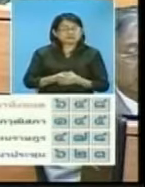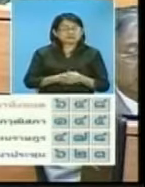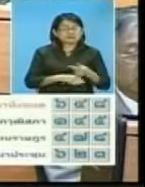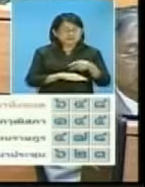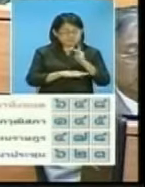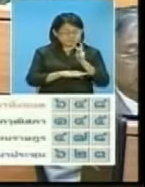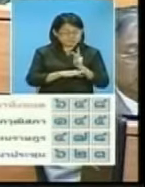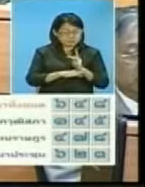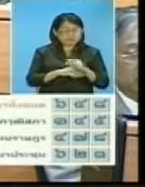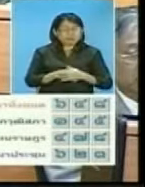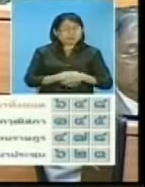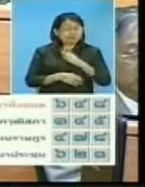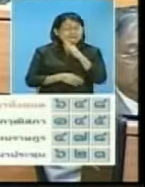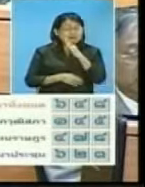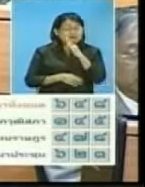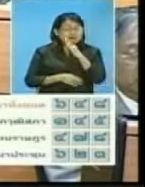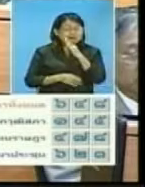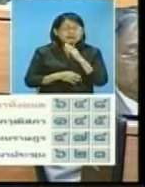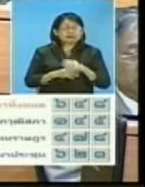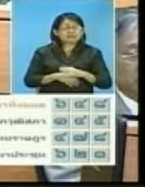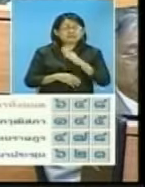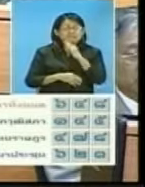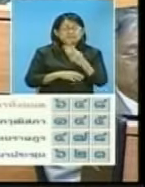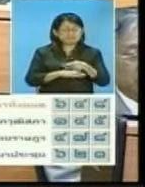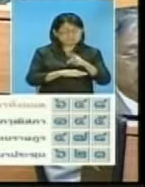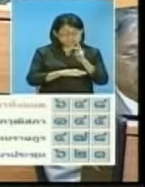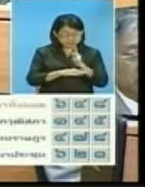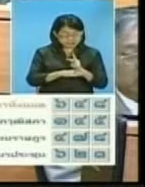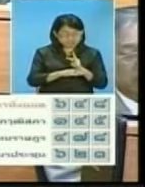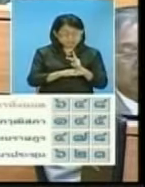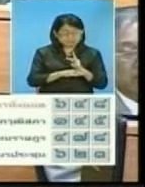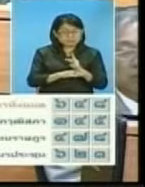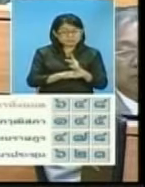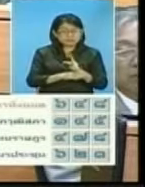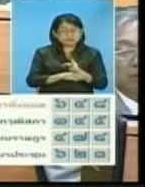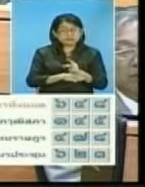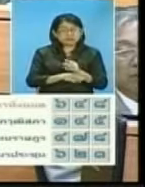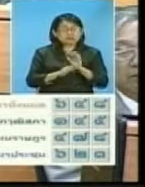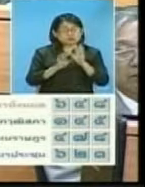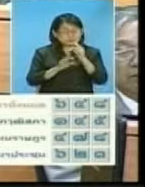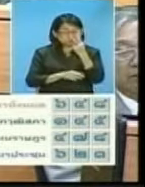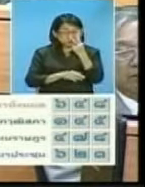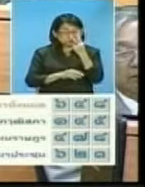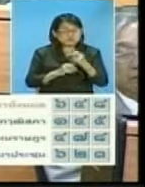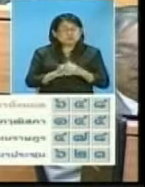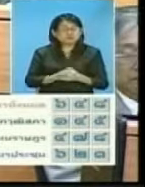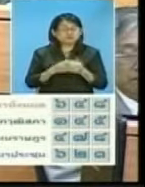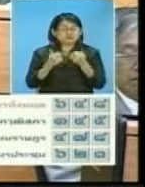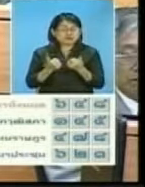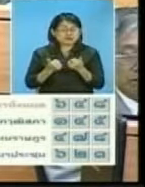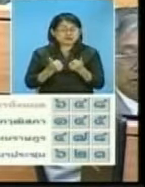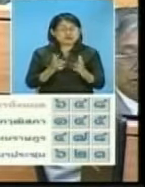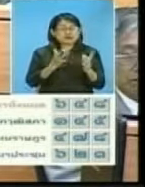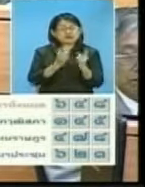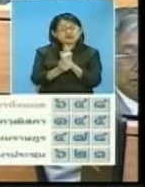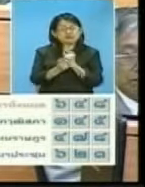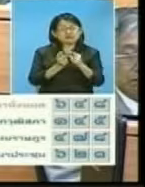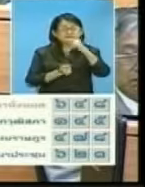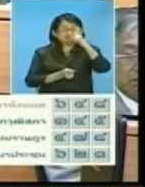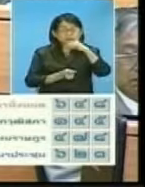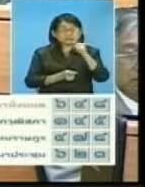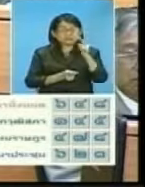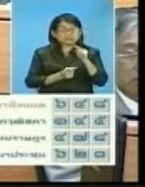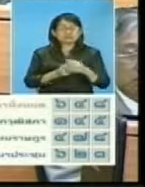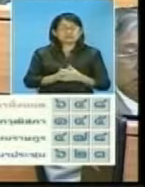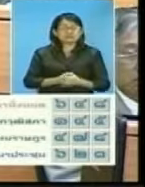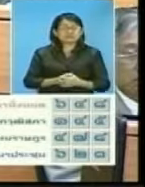ครับถ้าท่านประธานจะตั้งข้อสังเกตจะเห็นได้ชัดว่าขณะนี้สังคมไทยเนี่ยต้อง